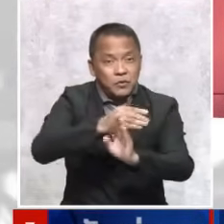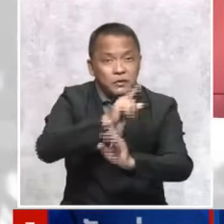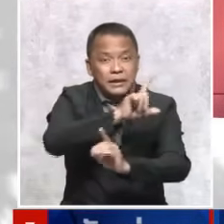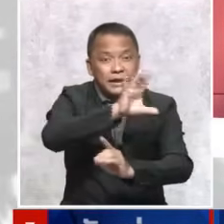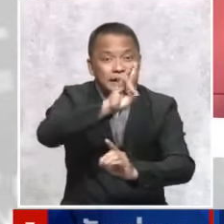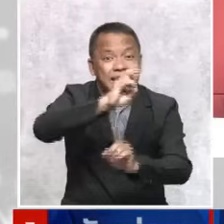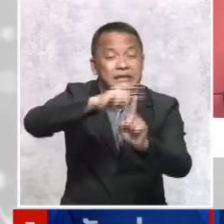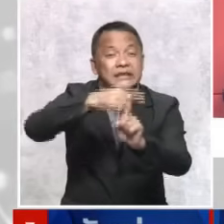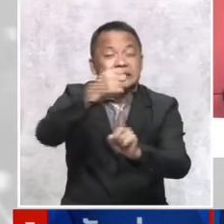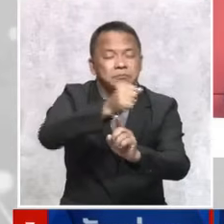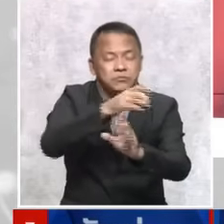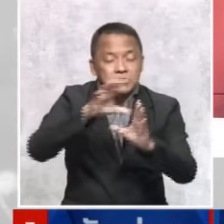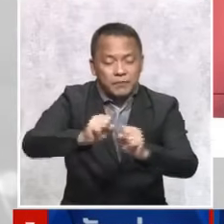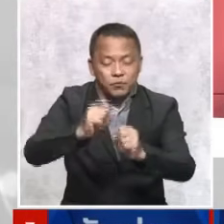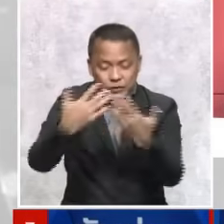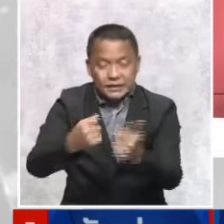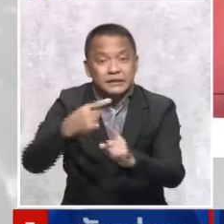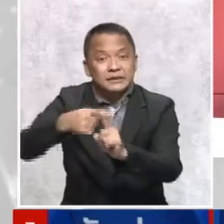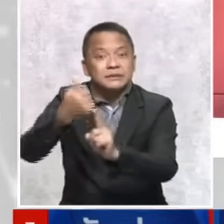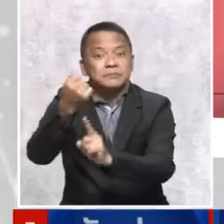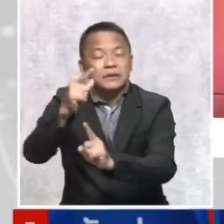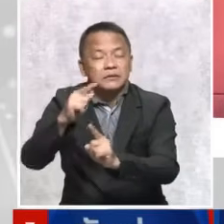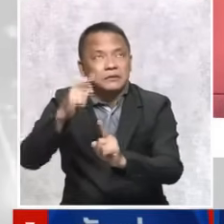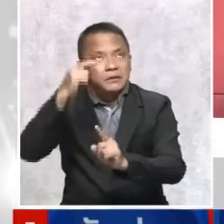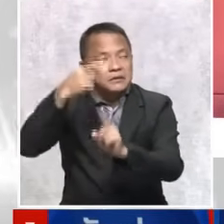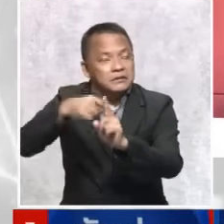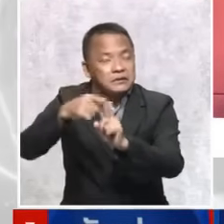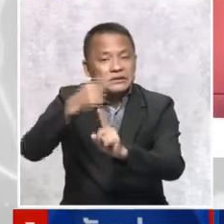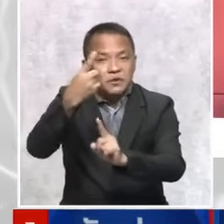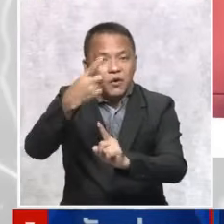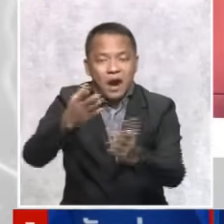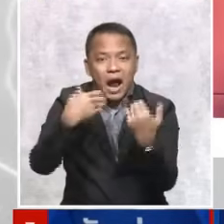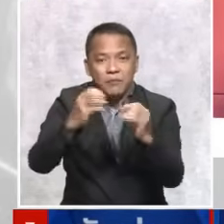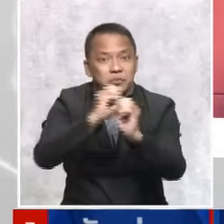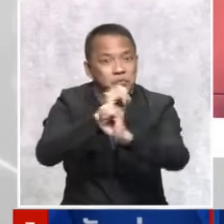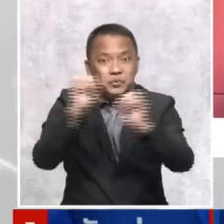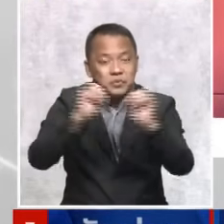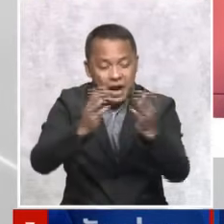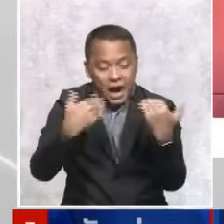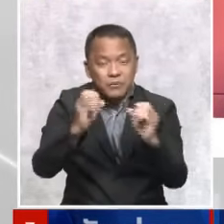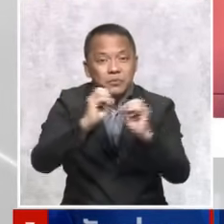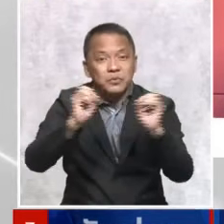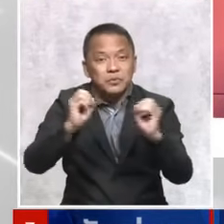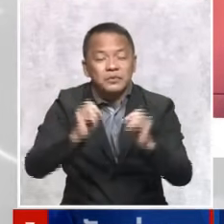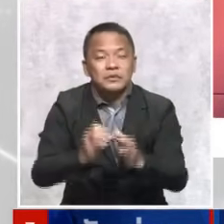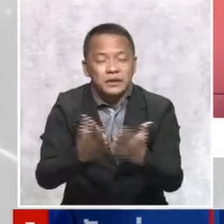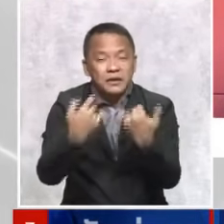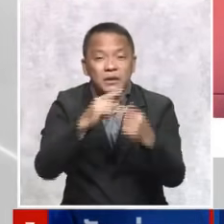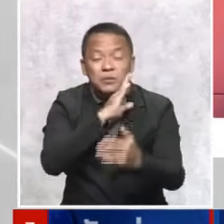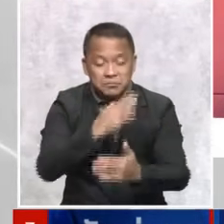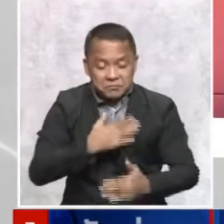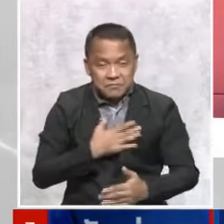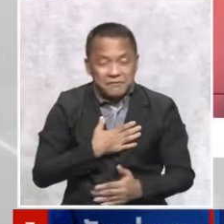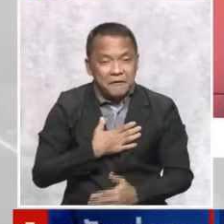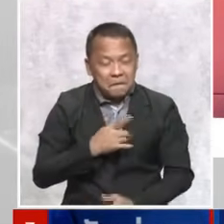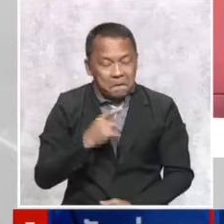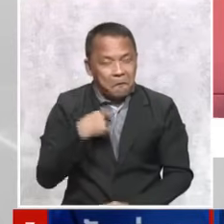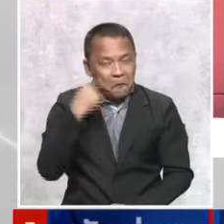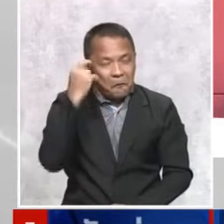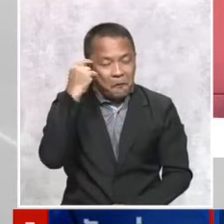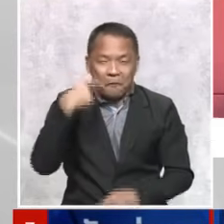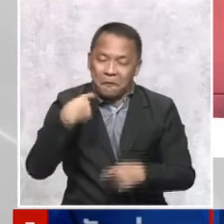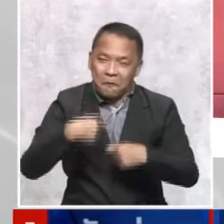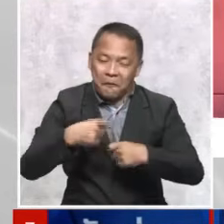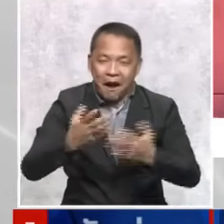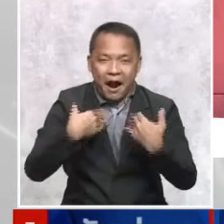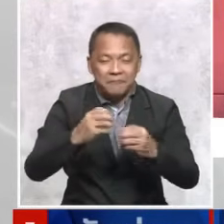ลาคมนี่พฤศจิกายนก็เกือบ2เดือนนะไม่ได้อาบน้ำอ่ะ ไม่ได้อาบน้ำเลยอ่ะ ค่ะ แต่ถ้าเป็นเราเนี่ย เข้าใจเลยนะ ใ